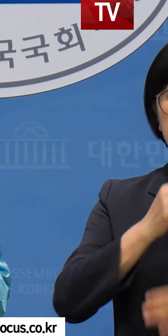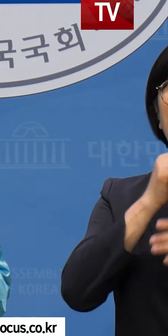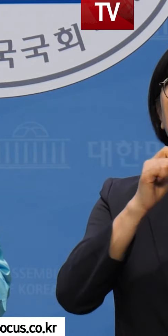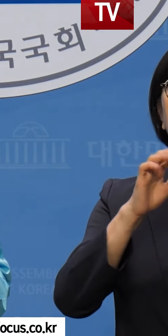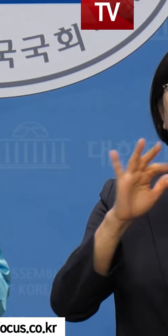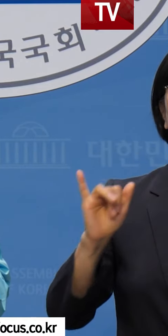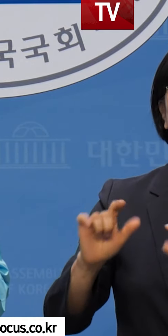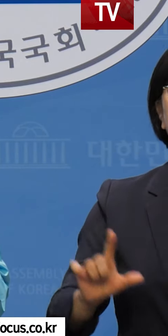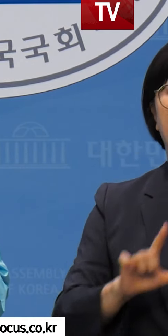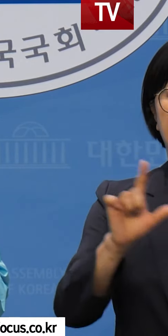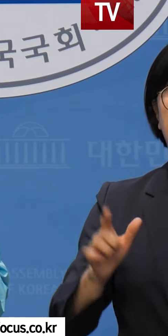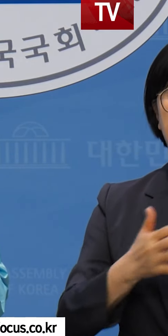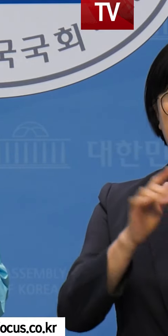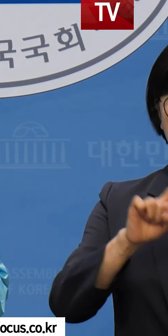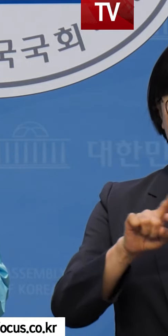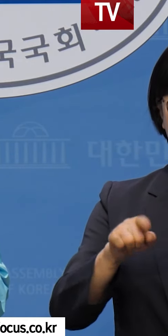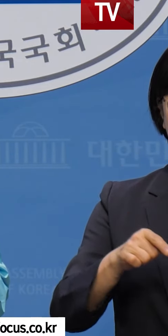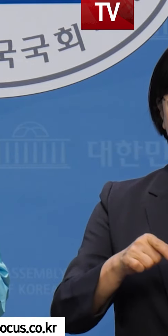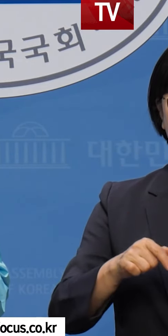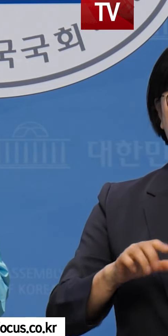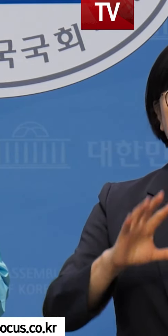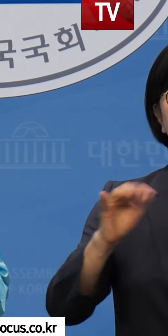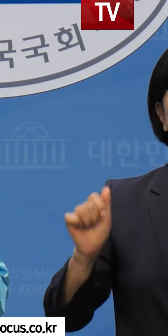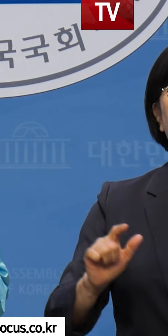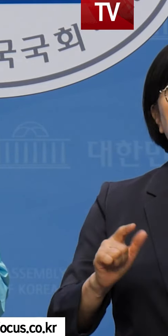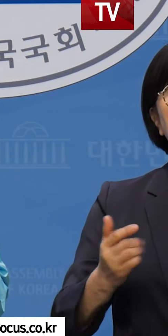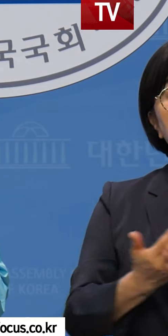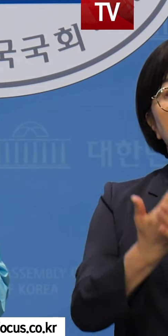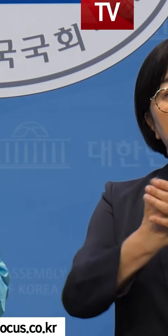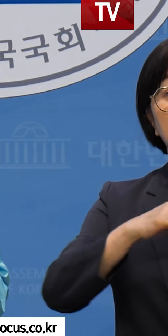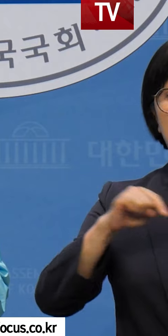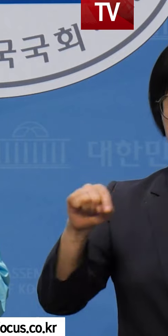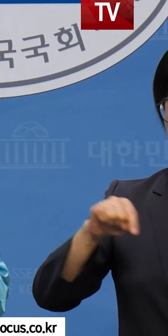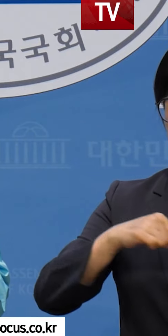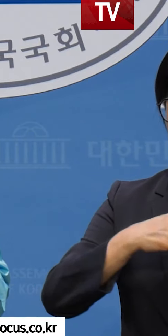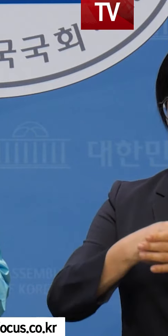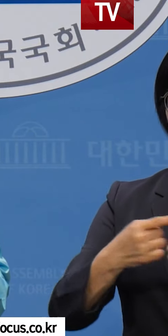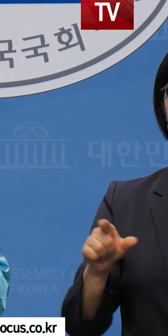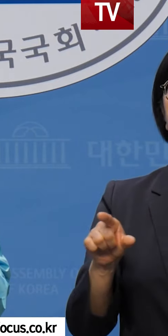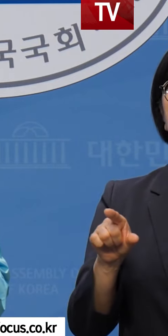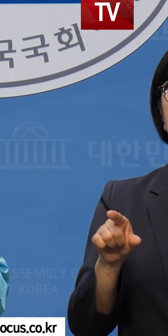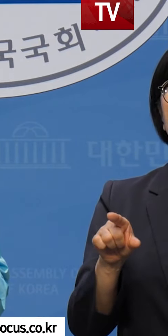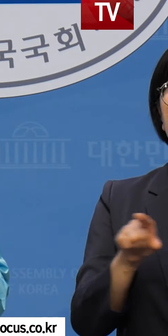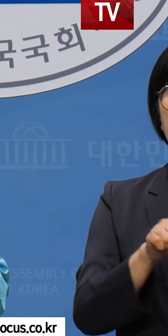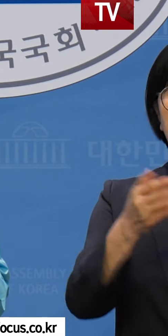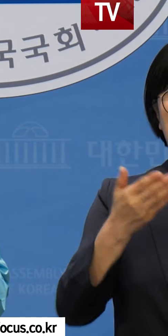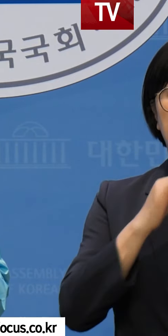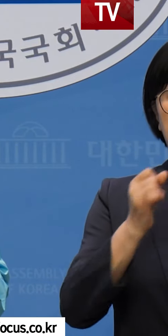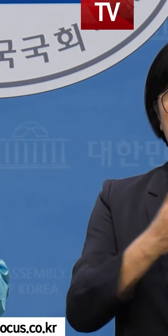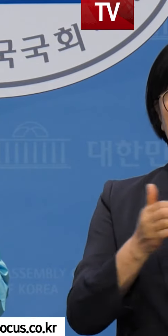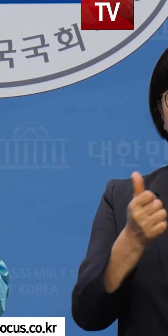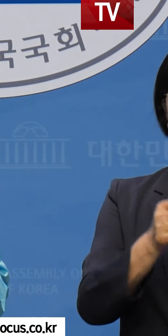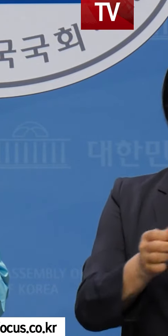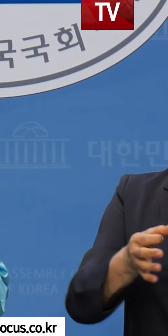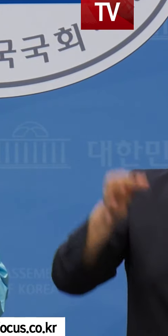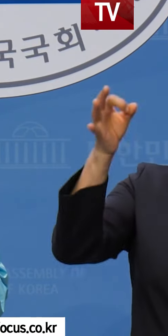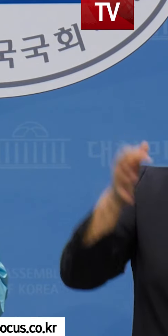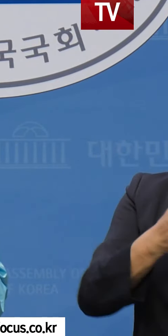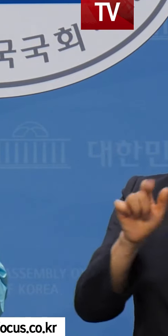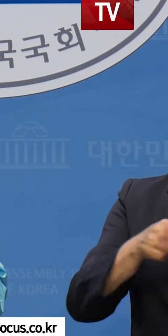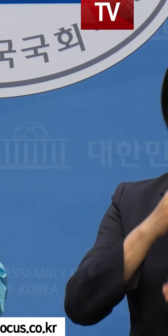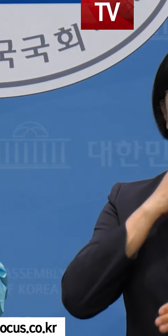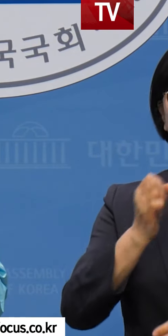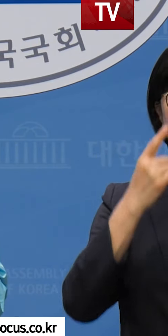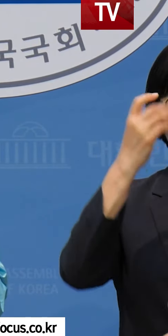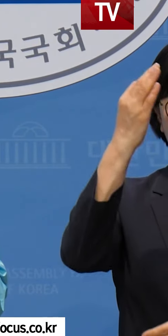삶에 민생 진보 정치로 기댈 곳이 되고 싶었습니다. 고금리 고물가 시대에 실질